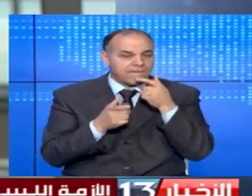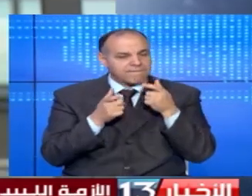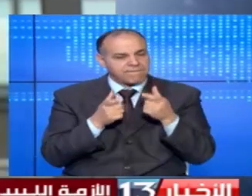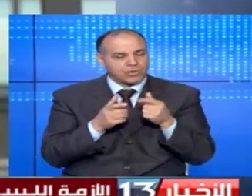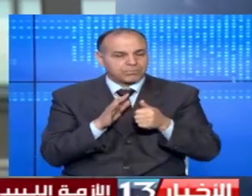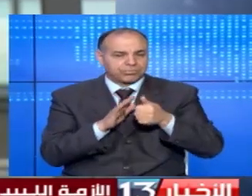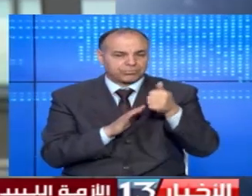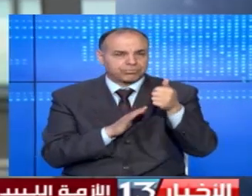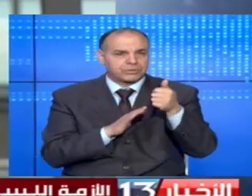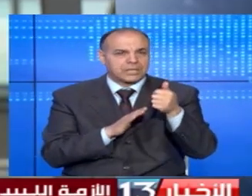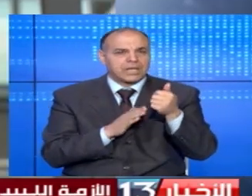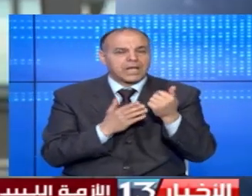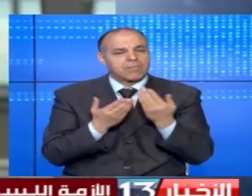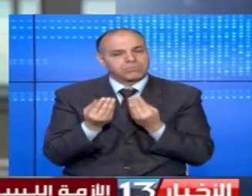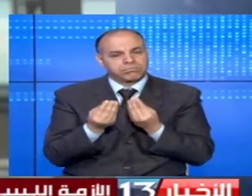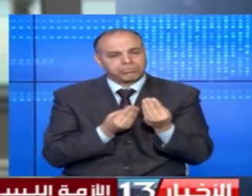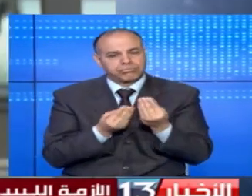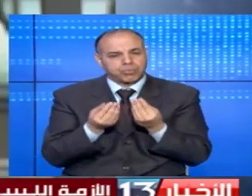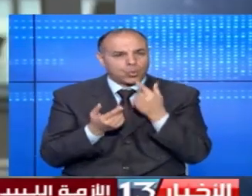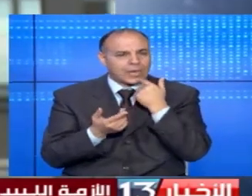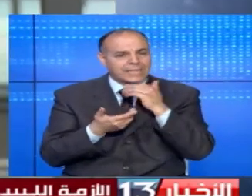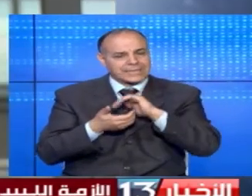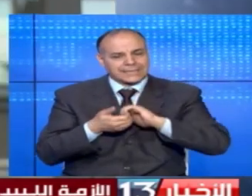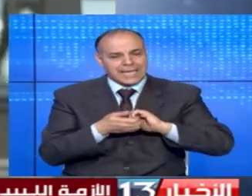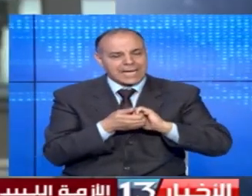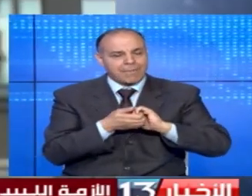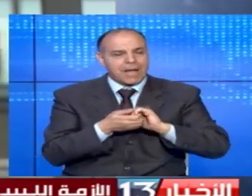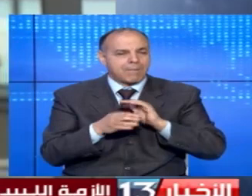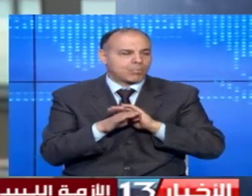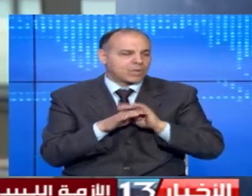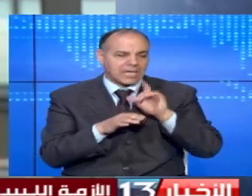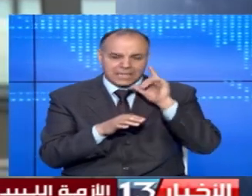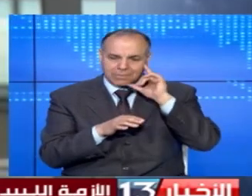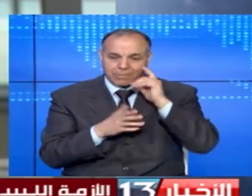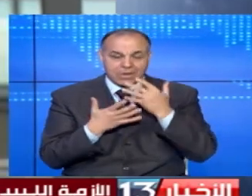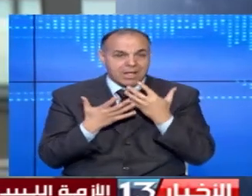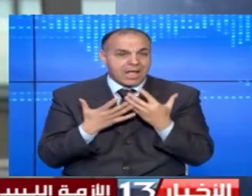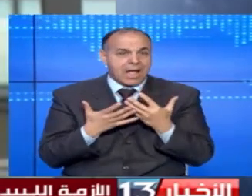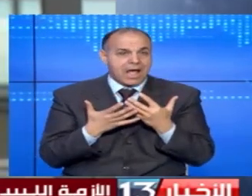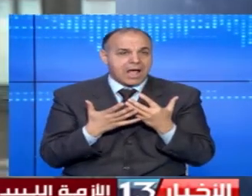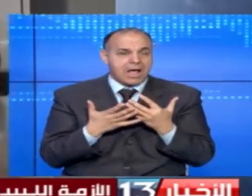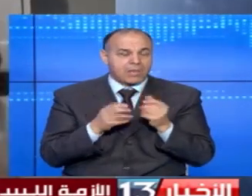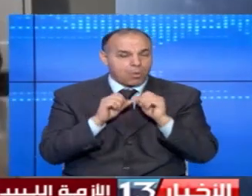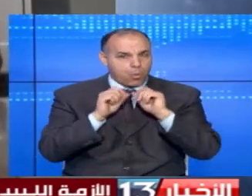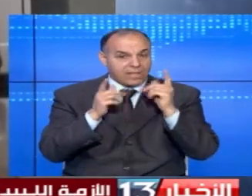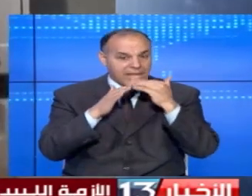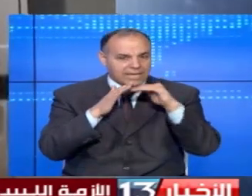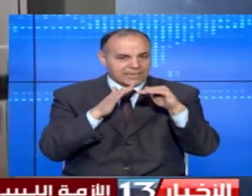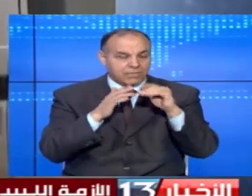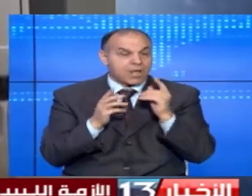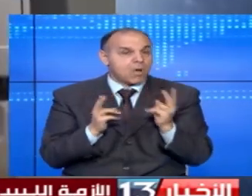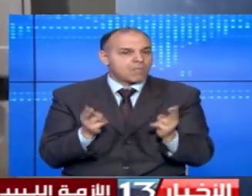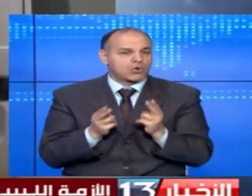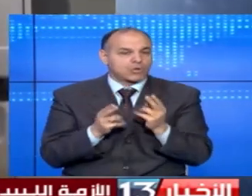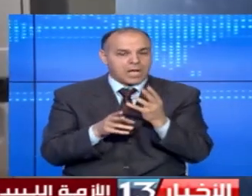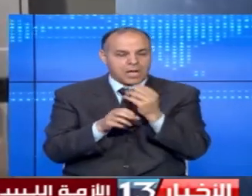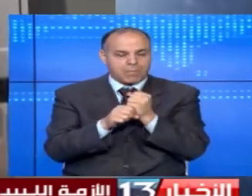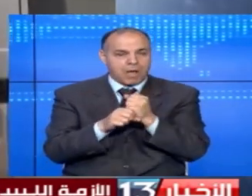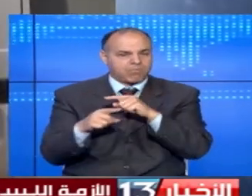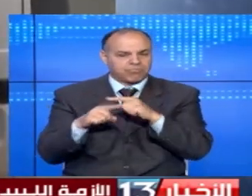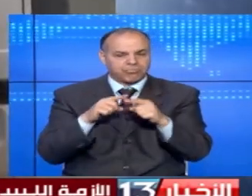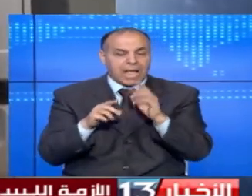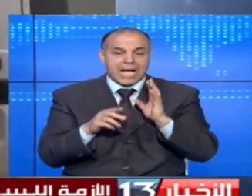الافضل لاتاحه البدء في مباحثات السلام الاجنبيه مؤكدا ان رساله واضحه فلا يمكن كسب هذا النزاع